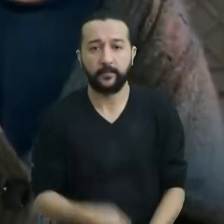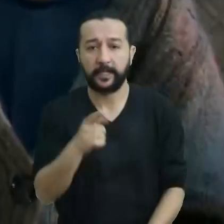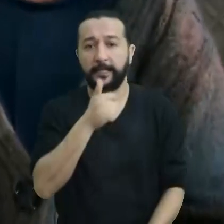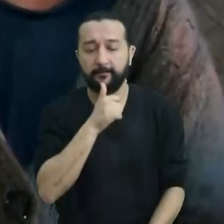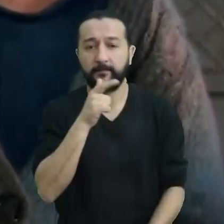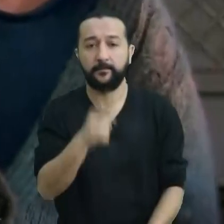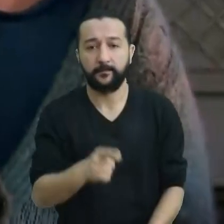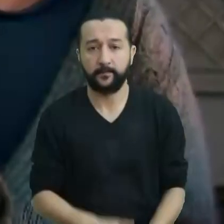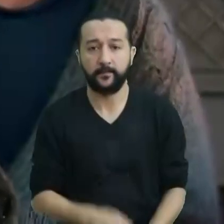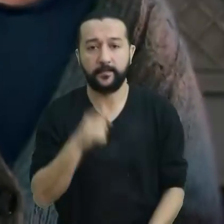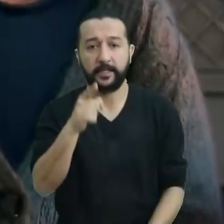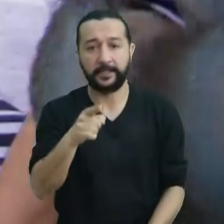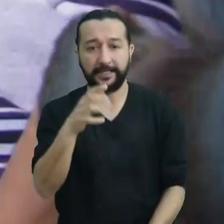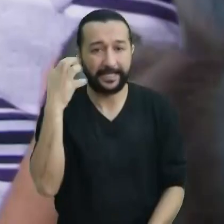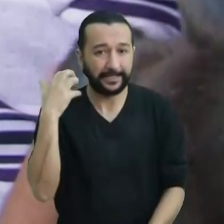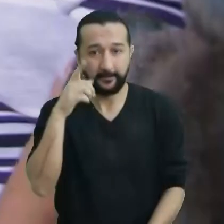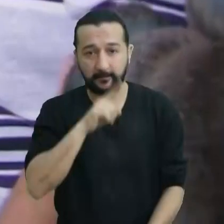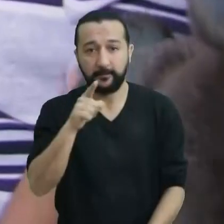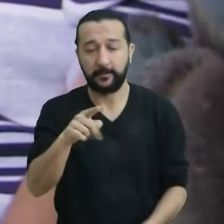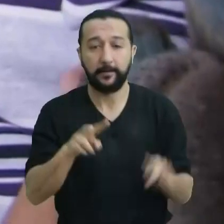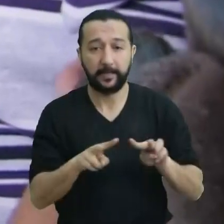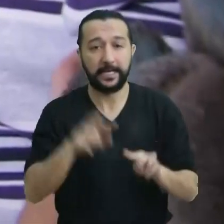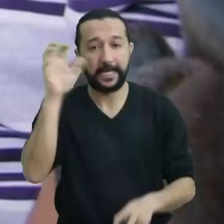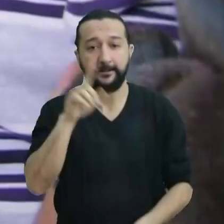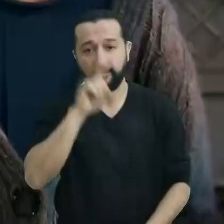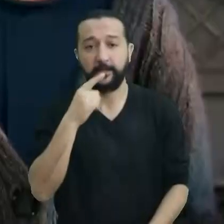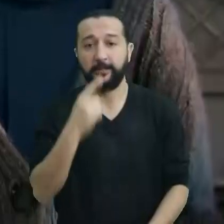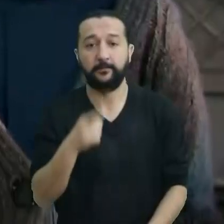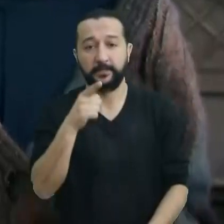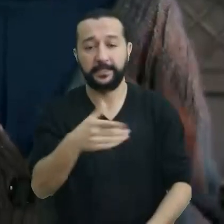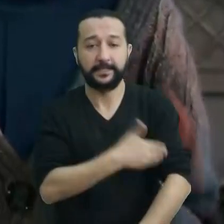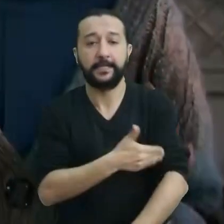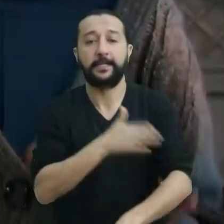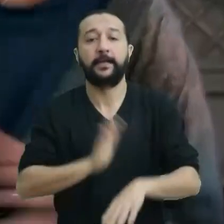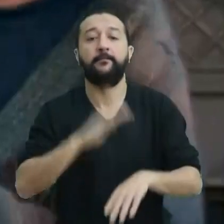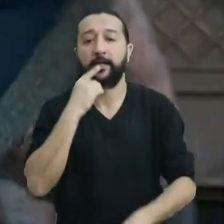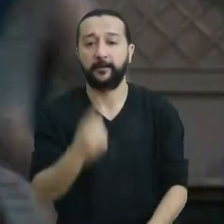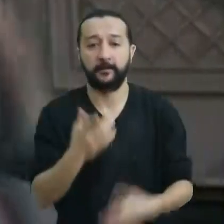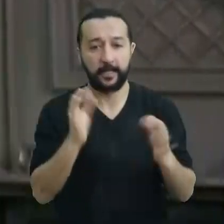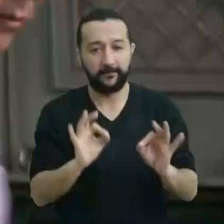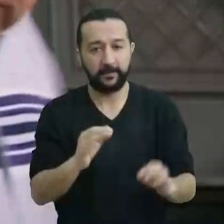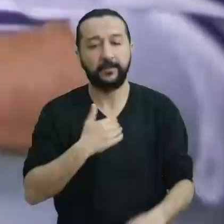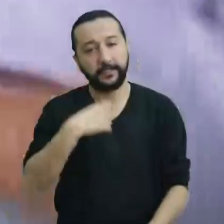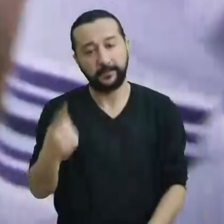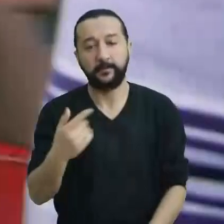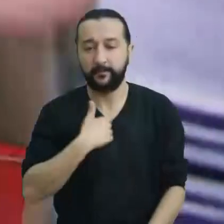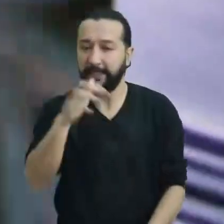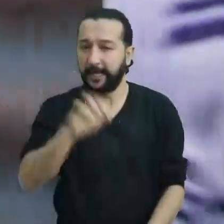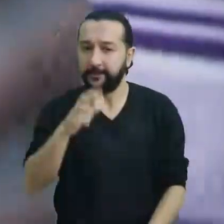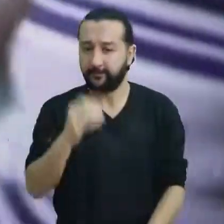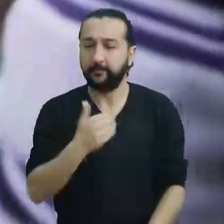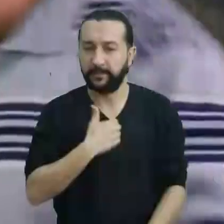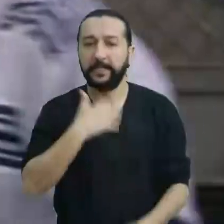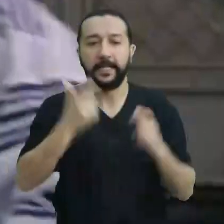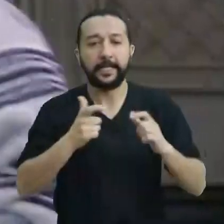Benim kaçındı kız ya. Meryem kaçırsın diyorum yani, siz zahmet etmeyin diyorum. He, geç yavrum geç. Ben kaşırım